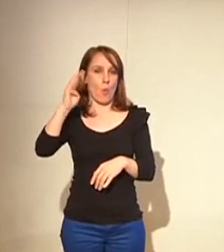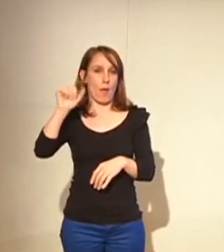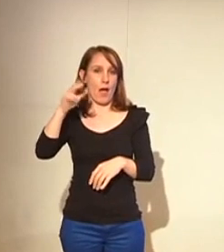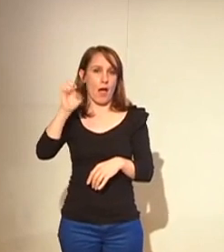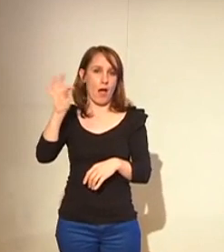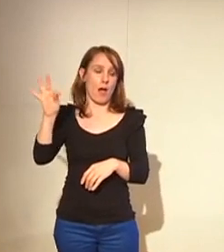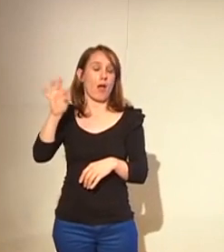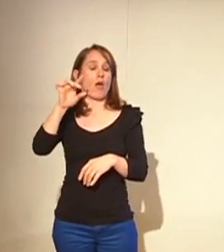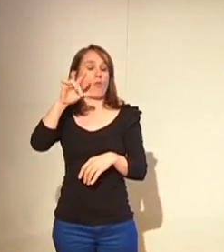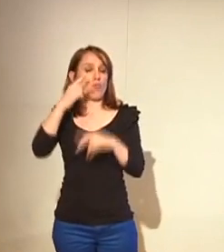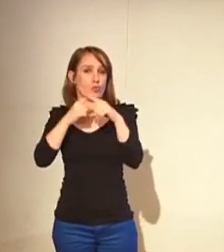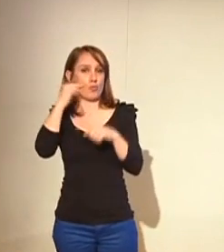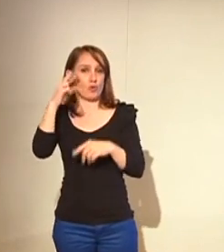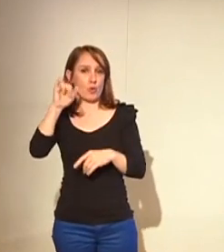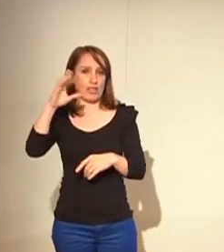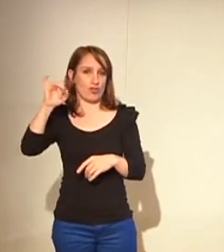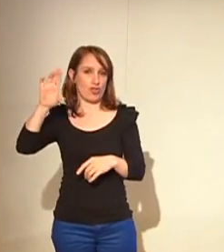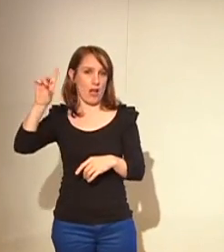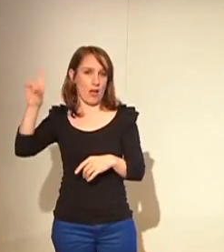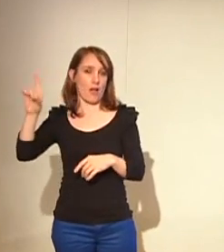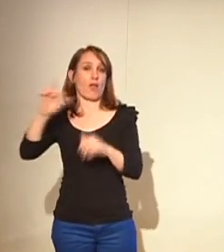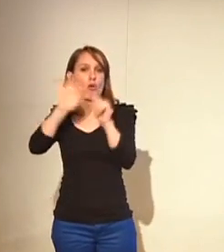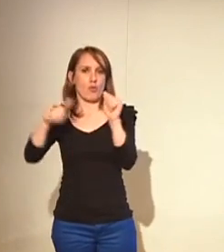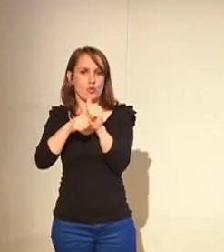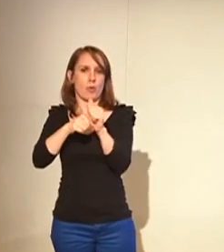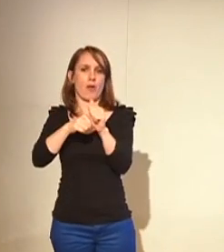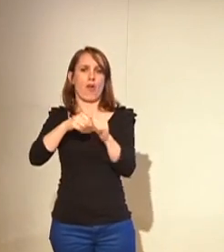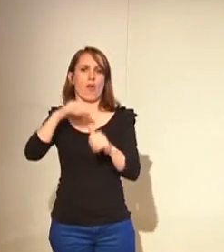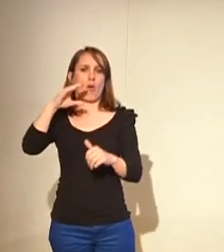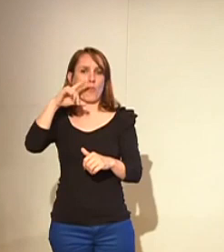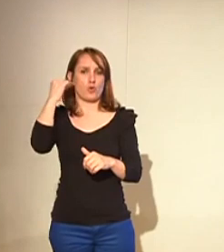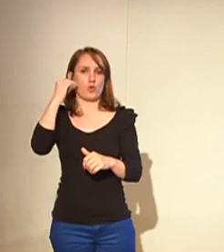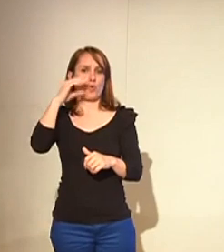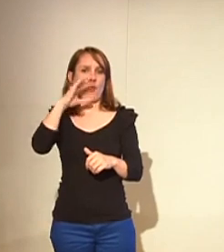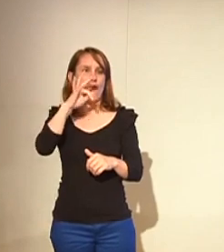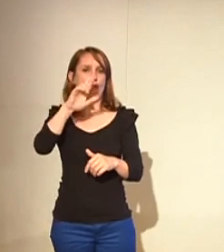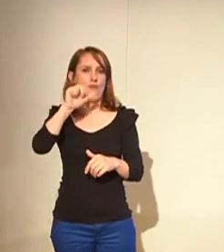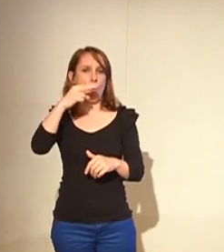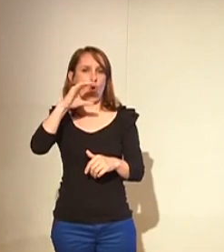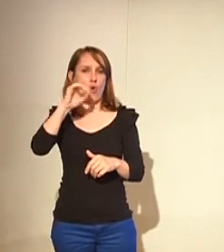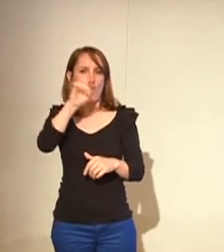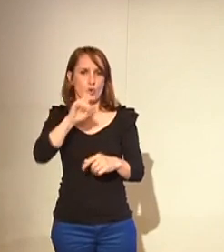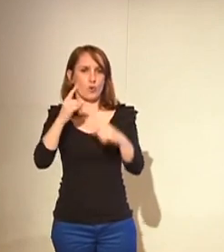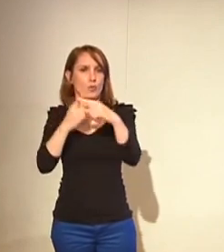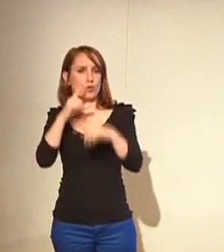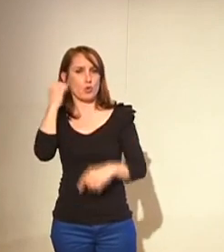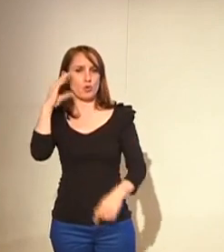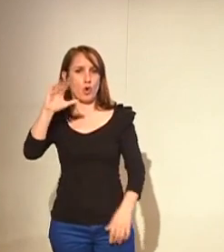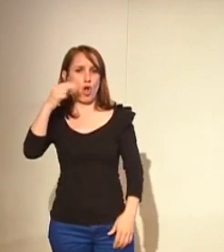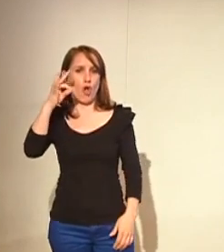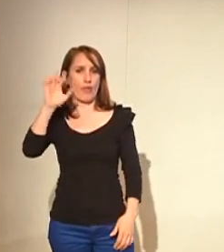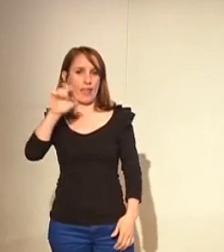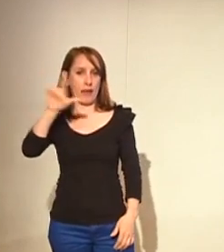respectif jean-francose et Jean-Marc Cantel je sais pas s'il y a d'autres personnes qui souhaitent déposer des candidatures pour